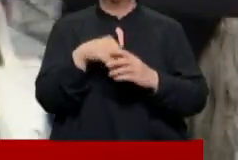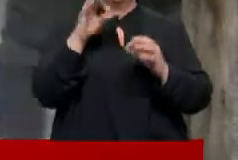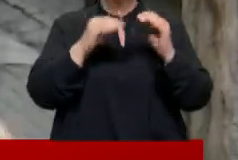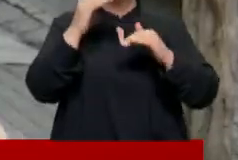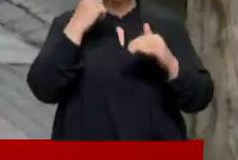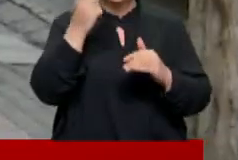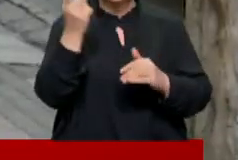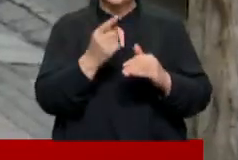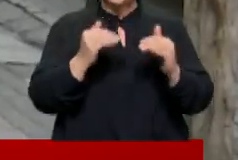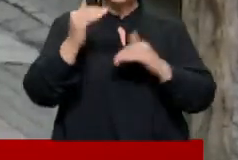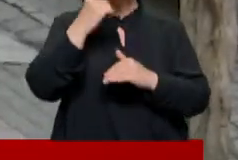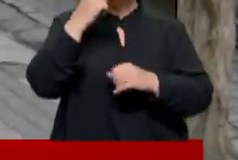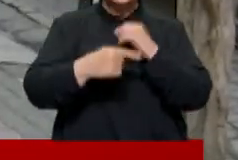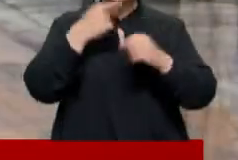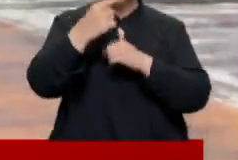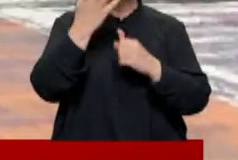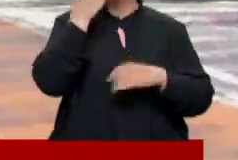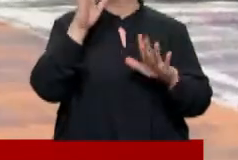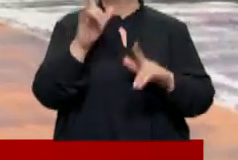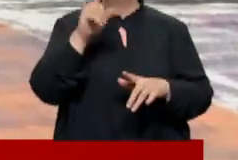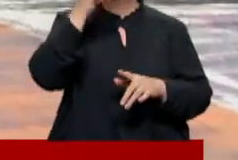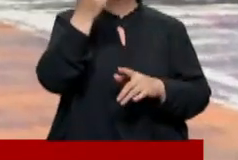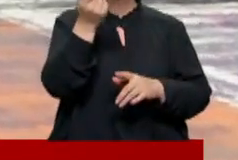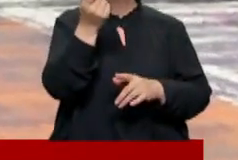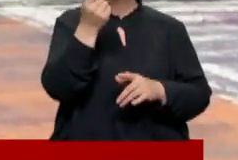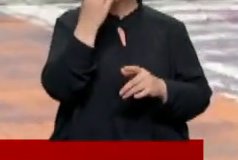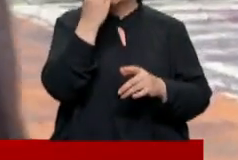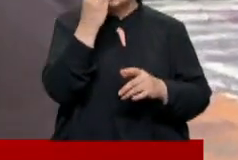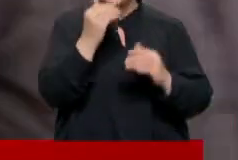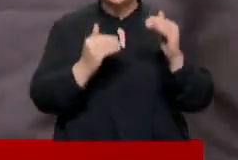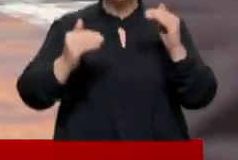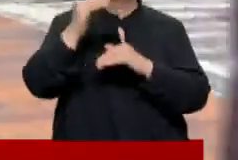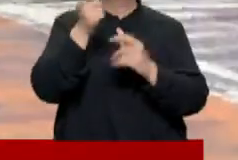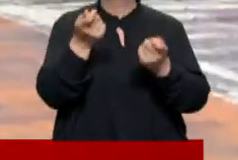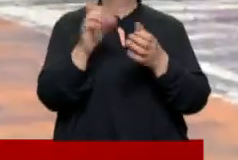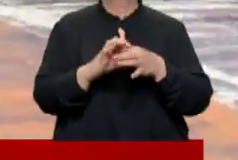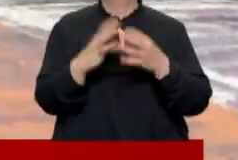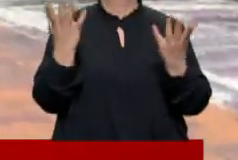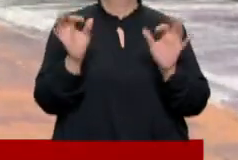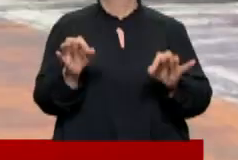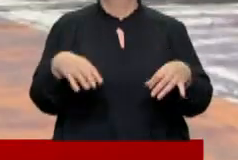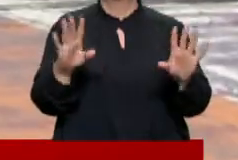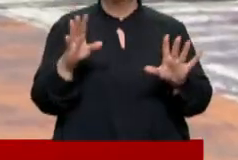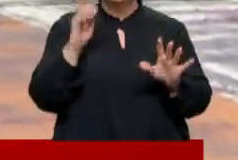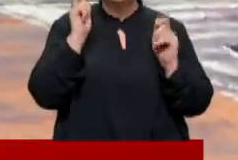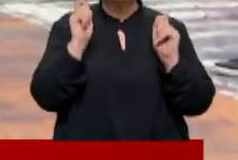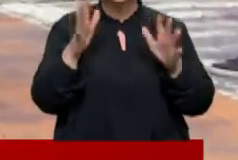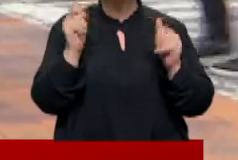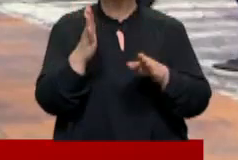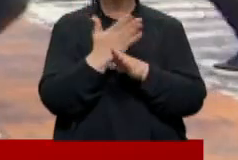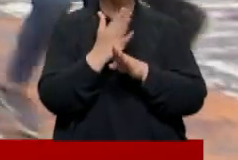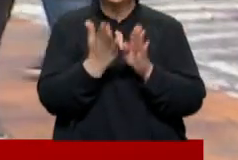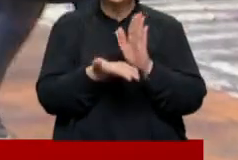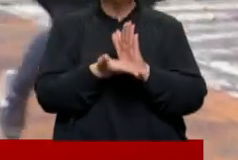oranında artmalı. Seneden seneye beklememeleri lazım. Sadece ücretleri, ikramiyeleri arttırmakla bu işin çözülmesi mümkün değil. Pahalılığın